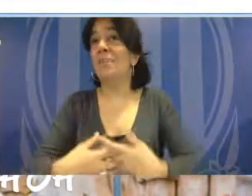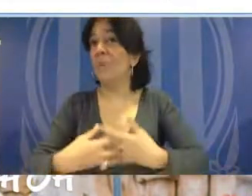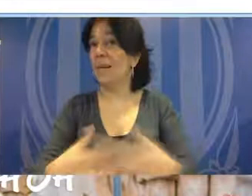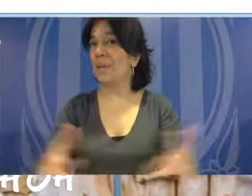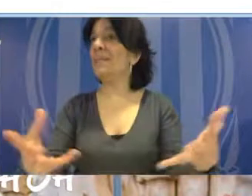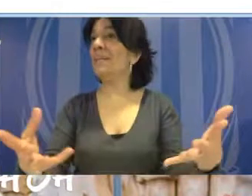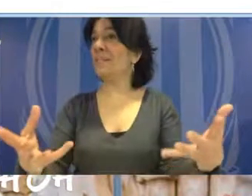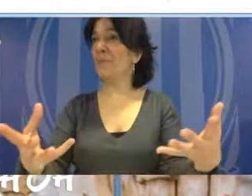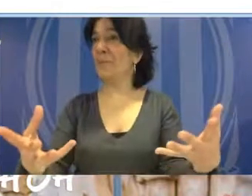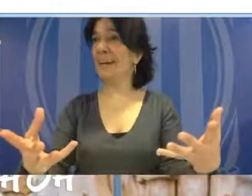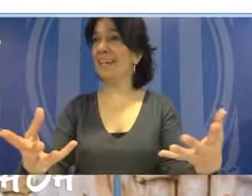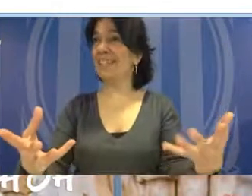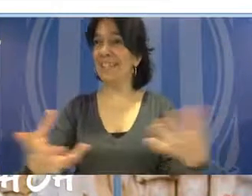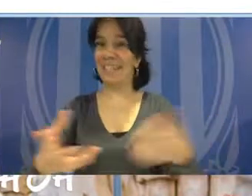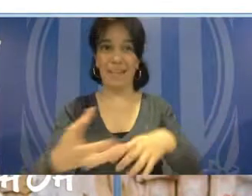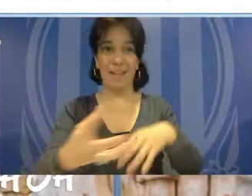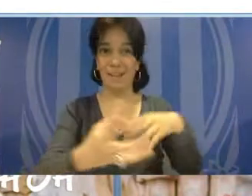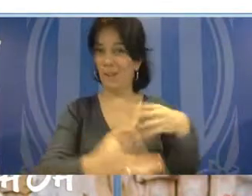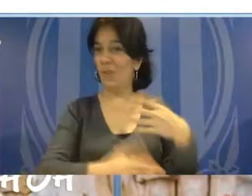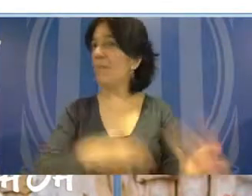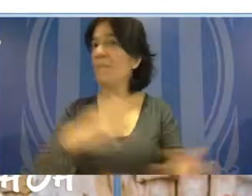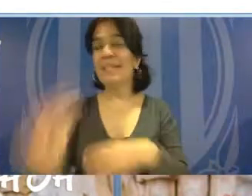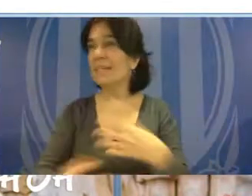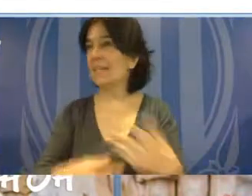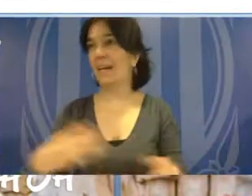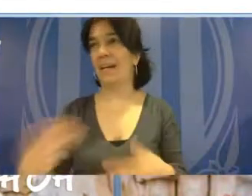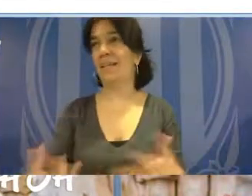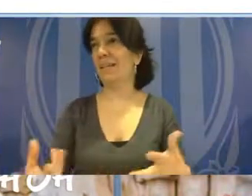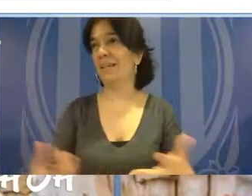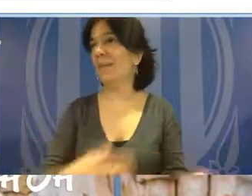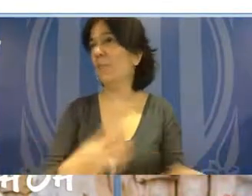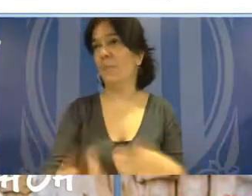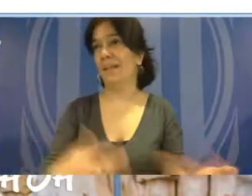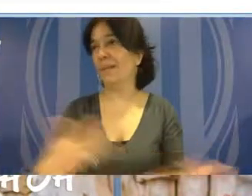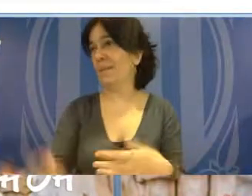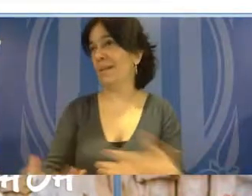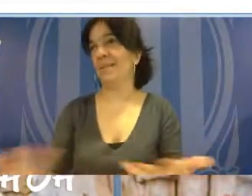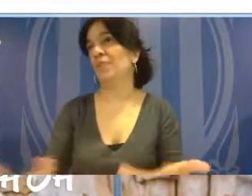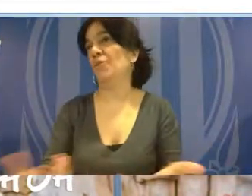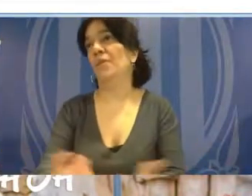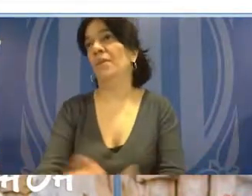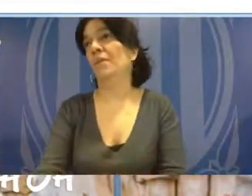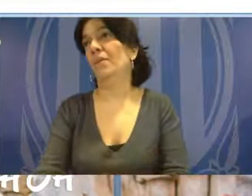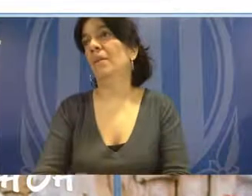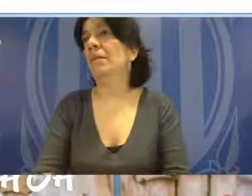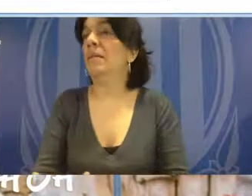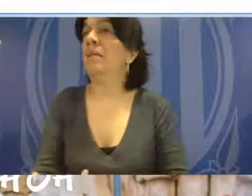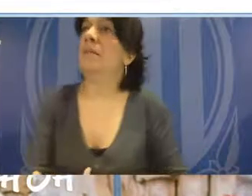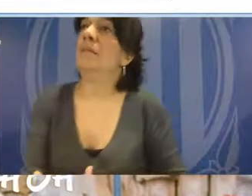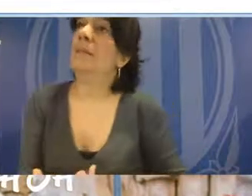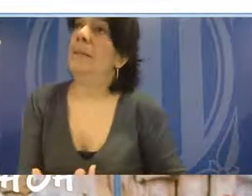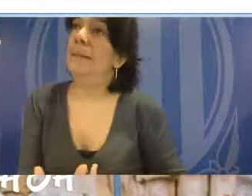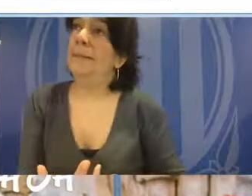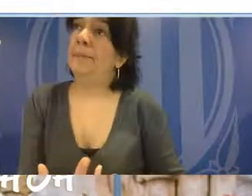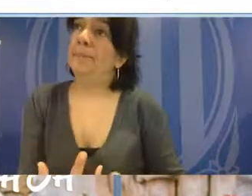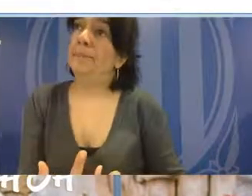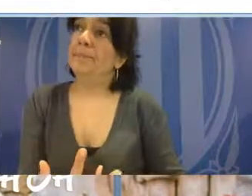diuen publiqueu imatges molt maques, i és que no fem més que cercar la xarxa i compartir, perquè és això, les xarxes.